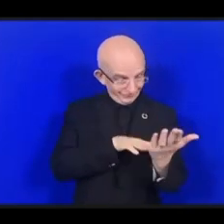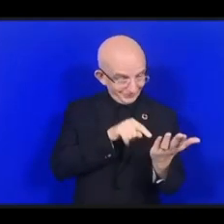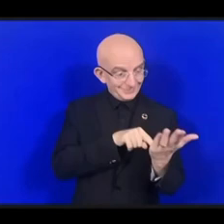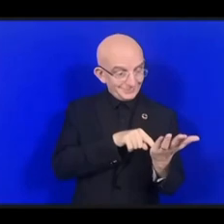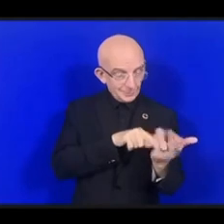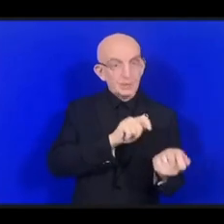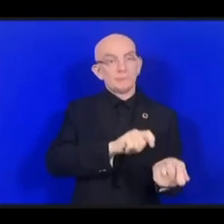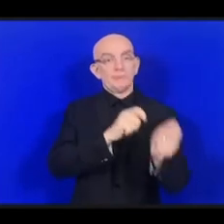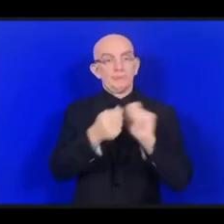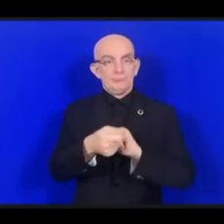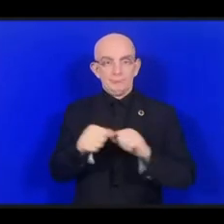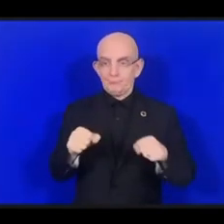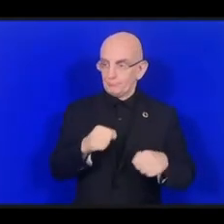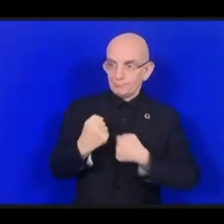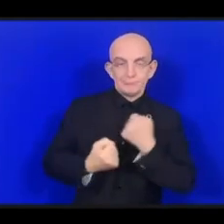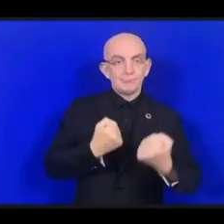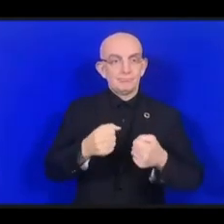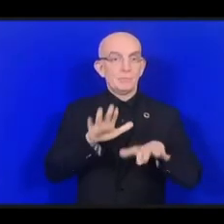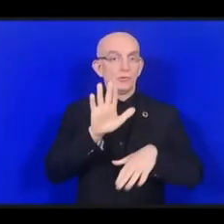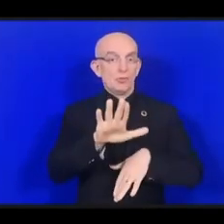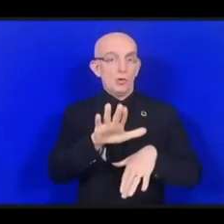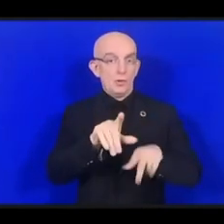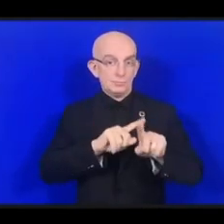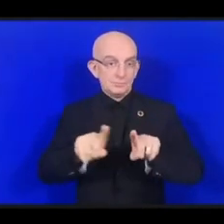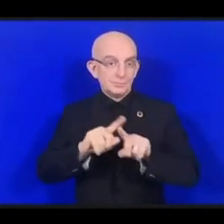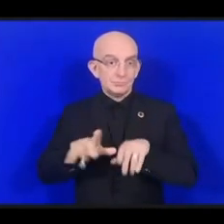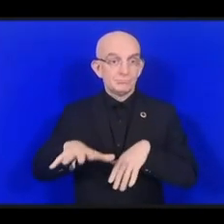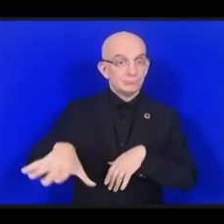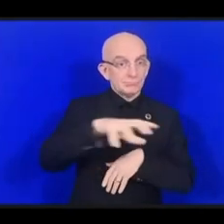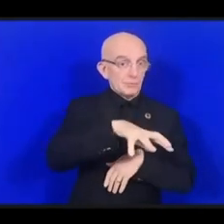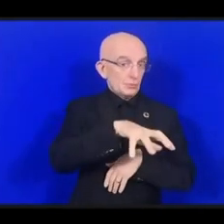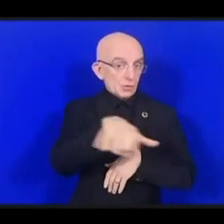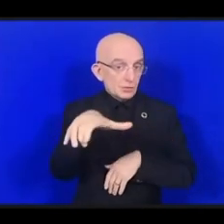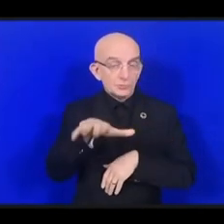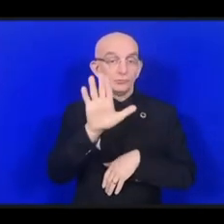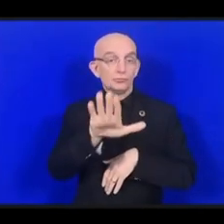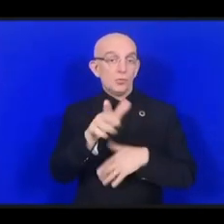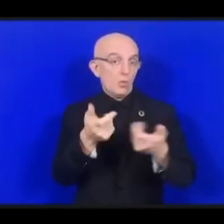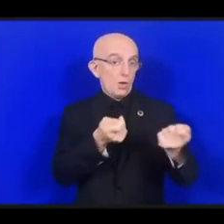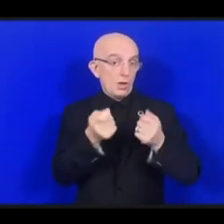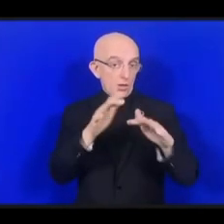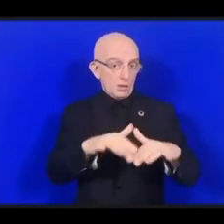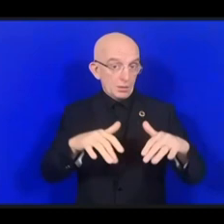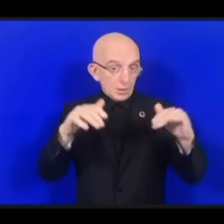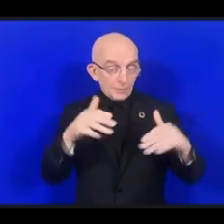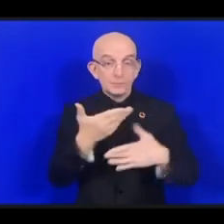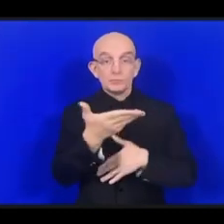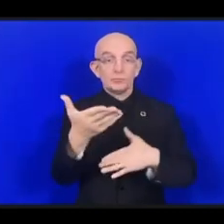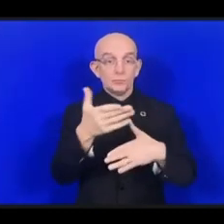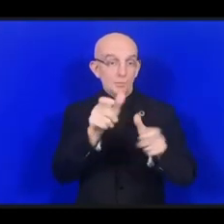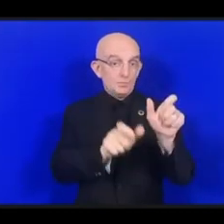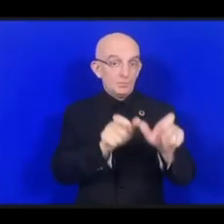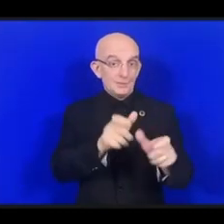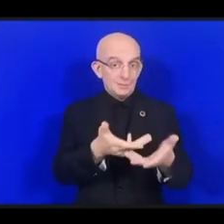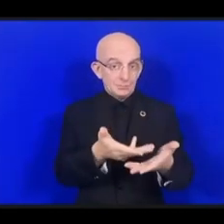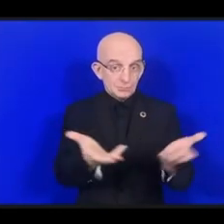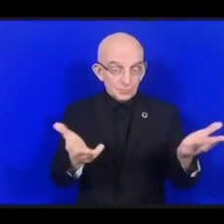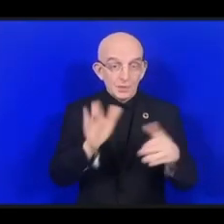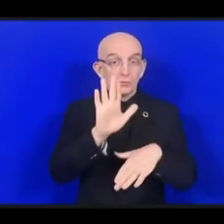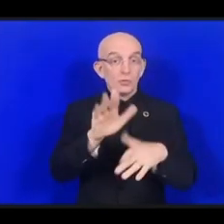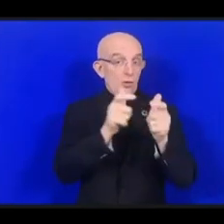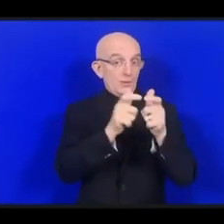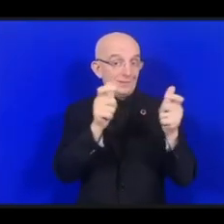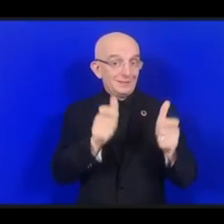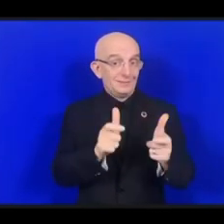gouvernement de vos circonscriptions et de vos institution mesdames et messieurs au cours de ces 18 années